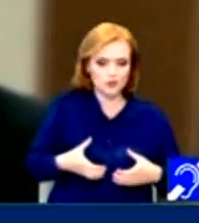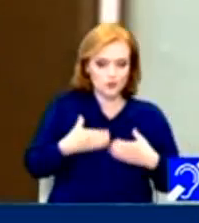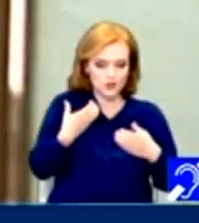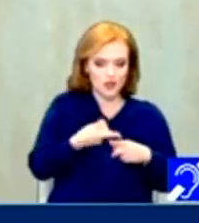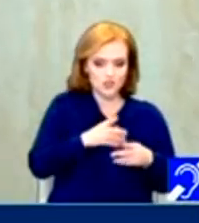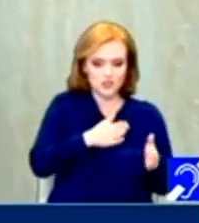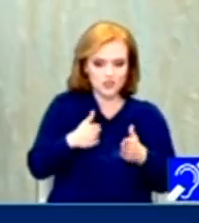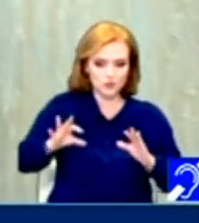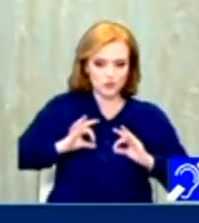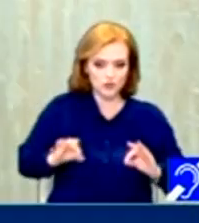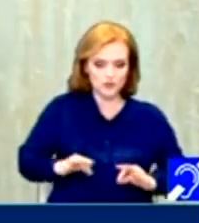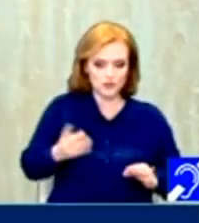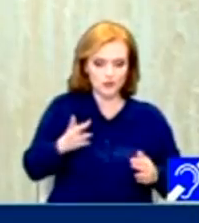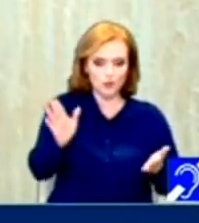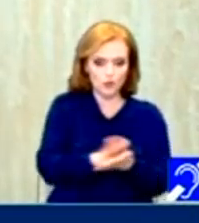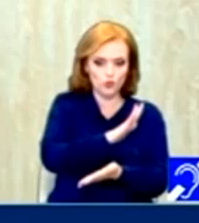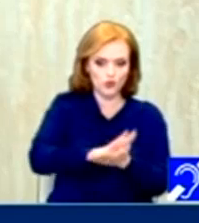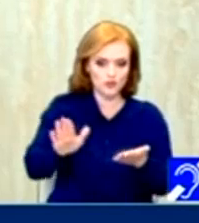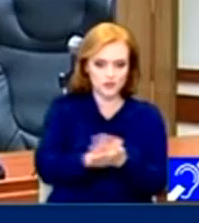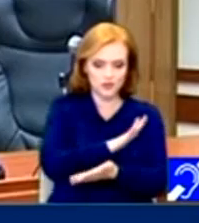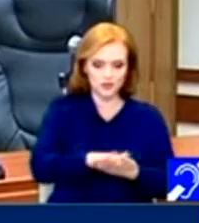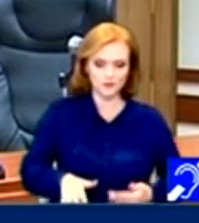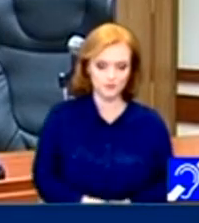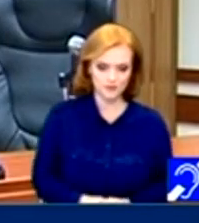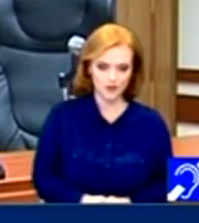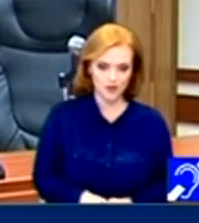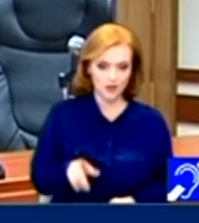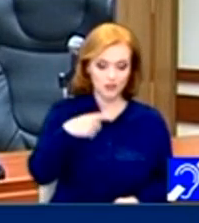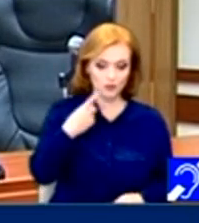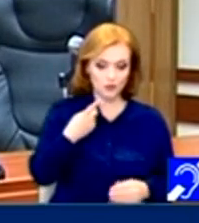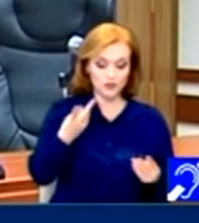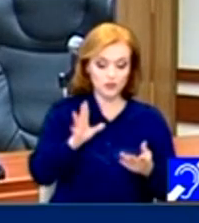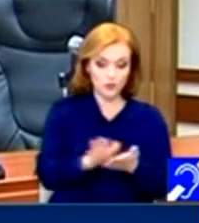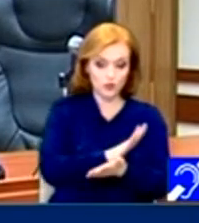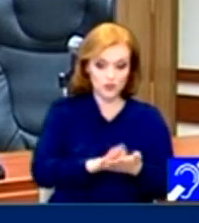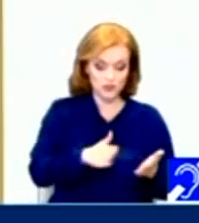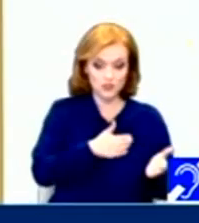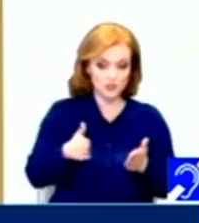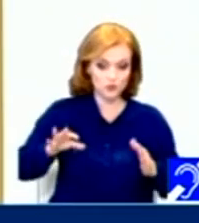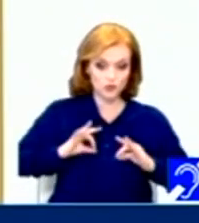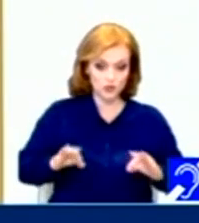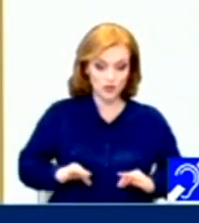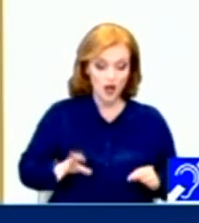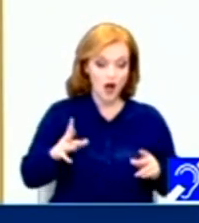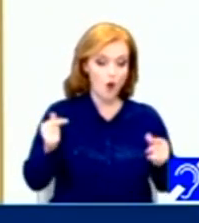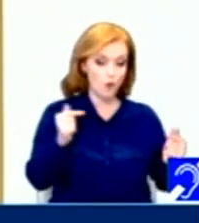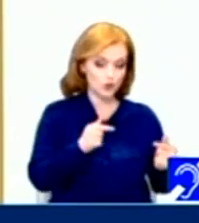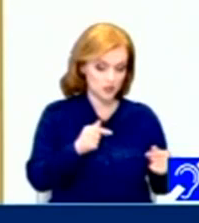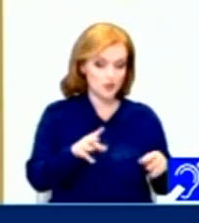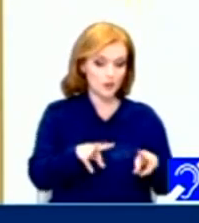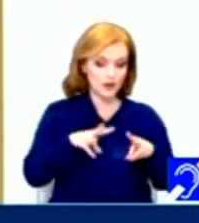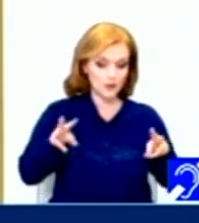curățat. În timp ce premierul vorbește despre necesitatea curățării sistemului judecătoresc, opoziția parlamentară spune că, de